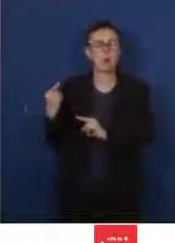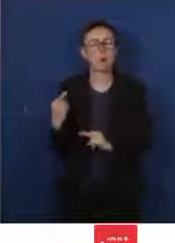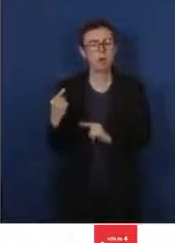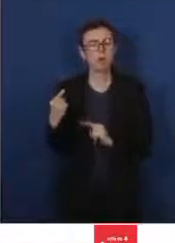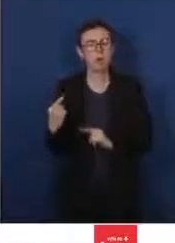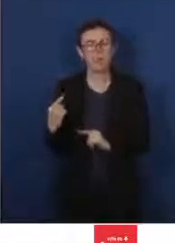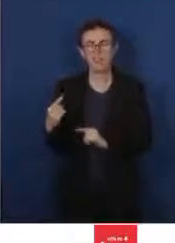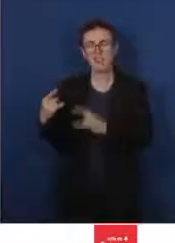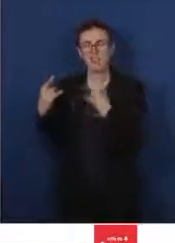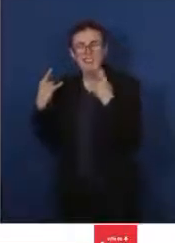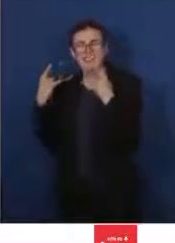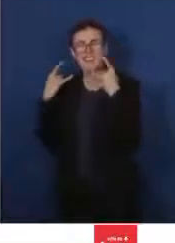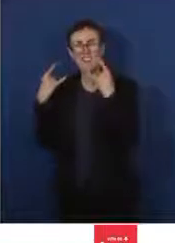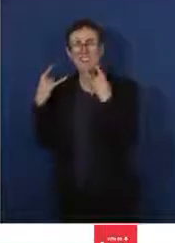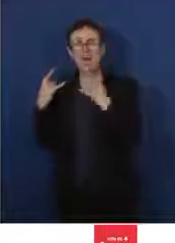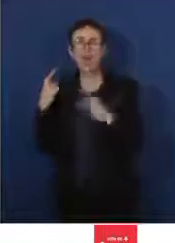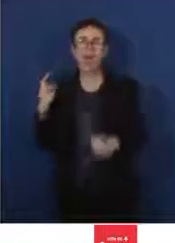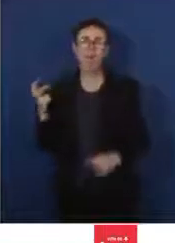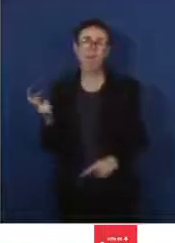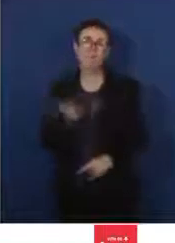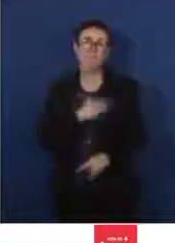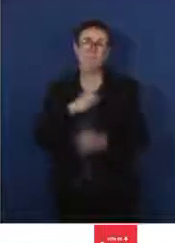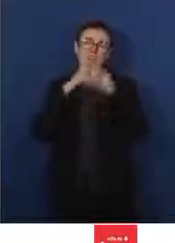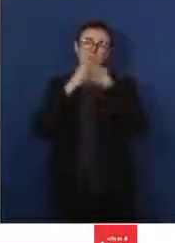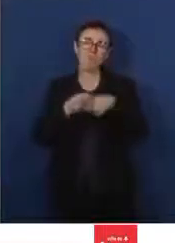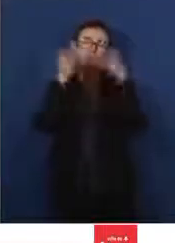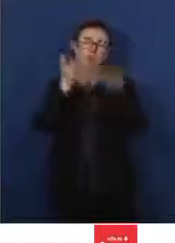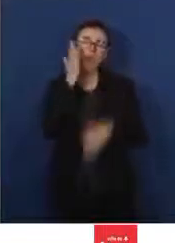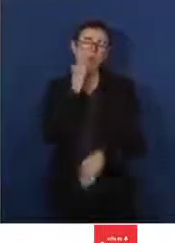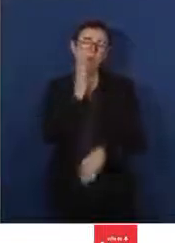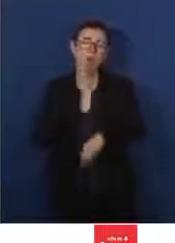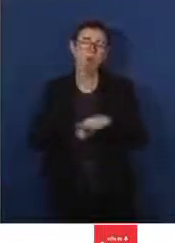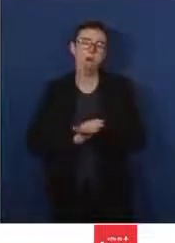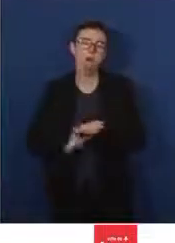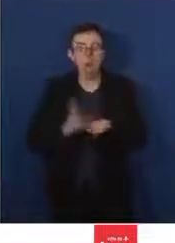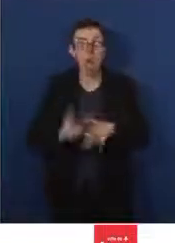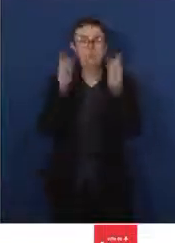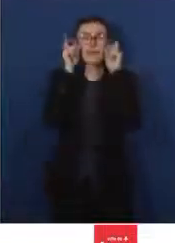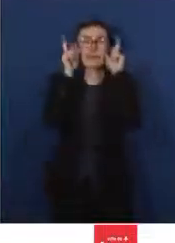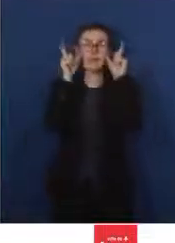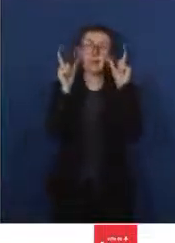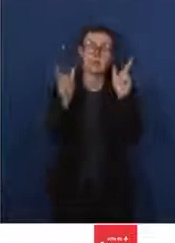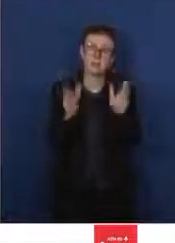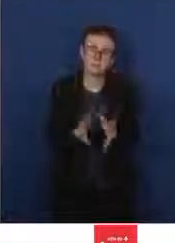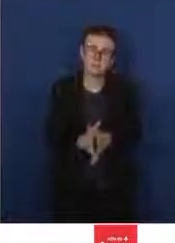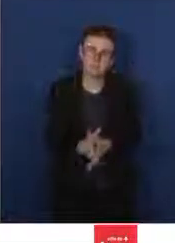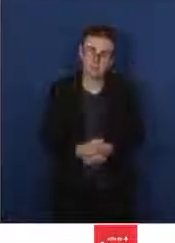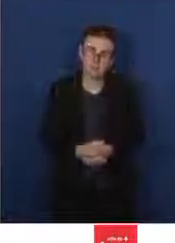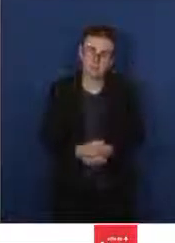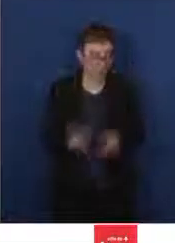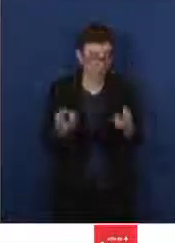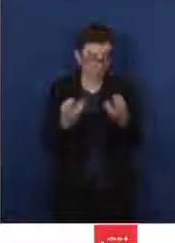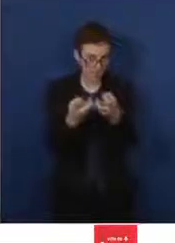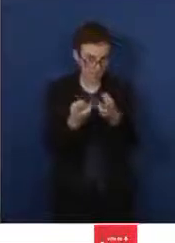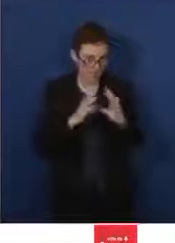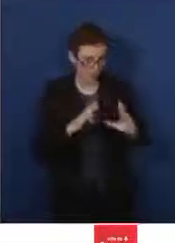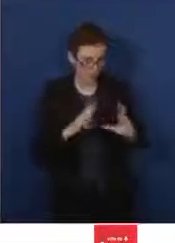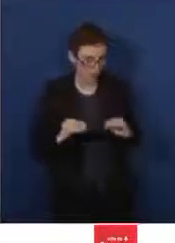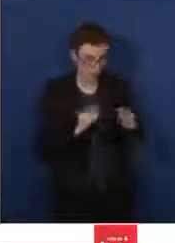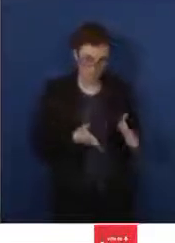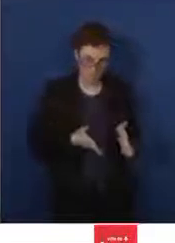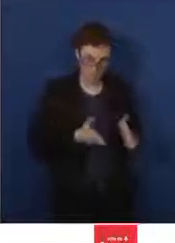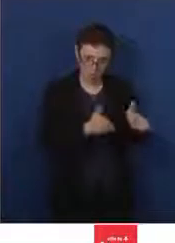de votre torpeur. Ainsi, les riverains de l'avenue du Peuple belge, qui pétitionnent actuellement contre la